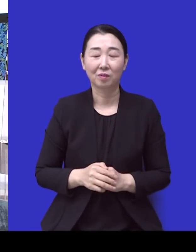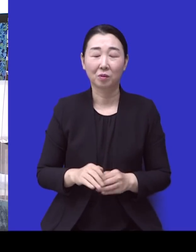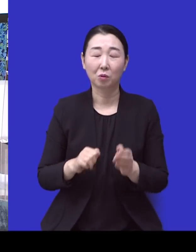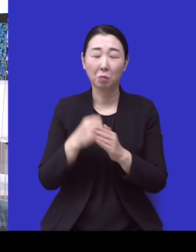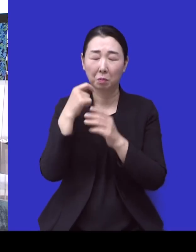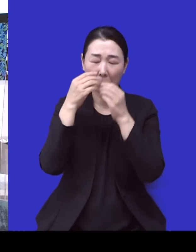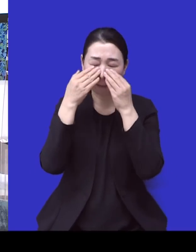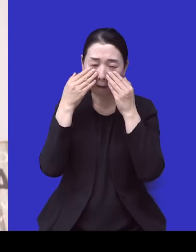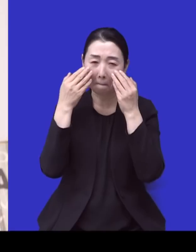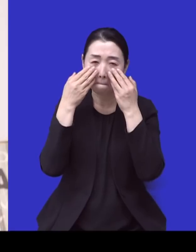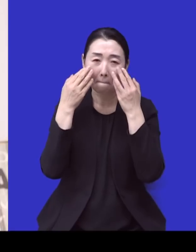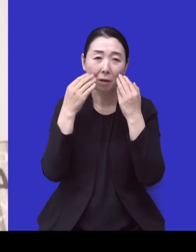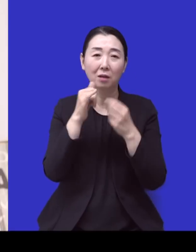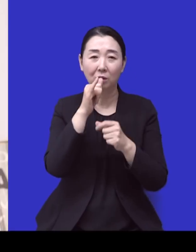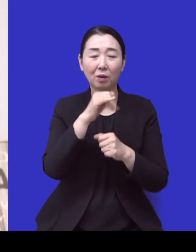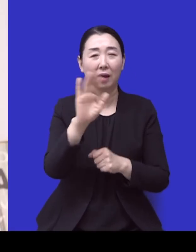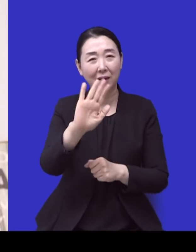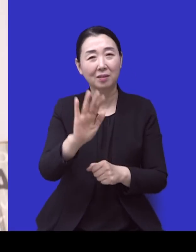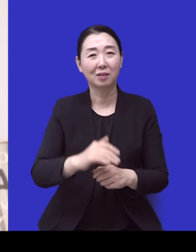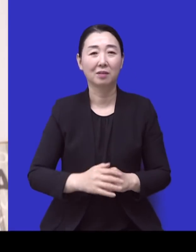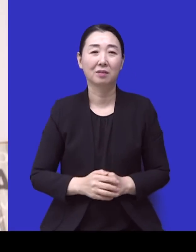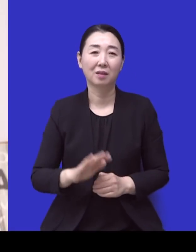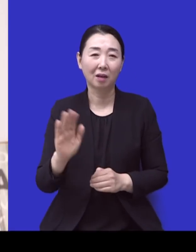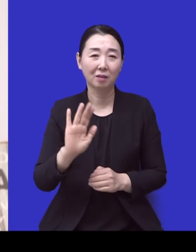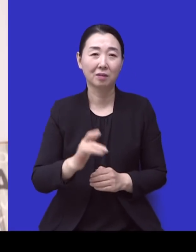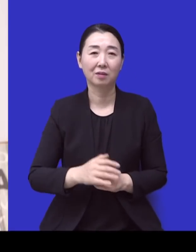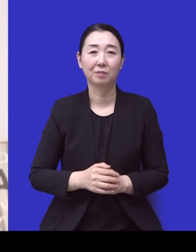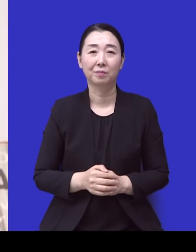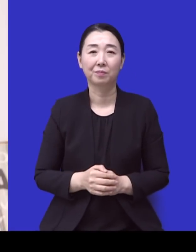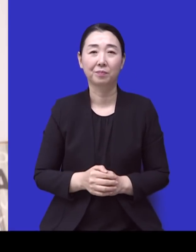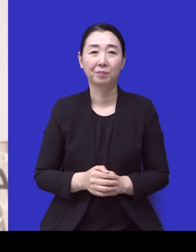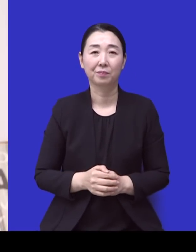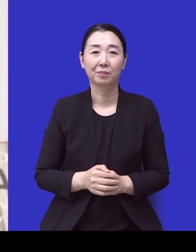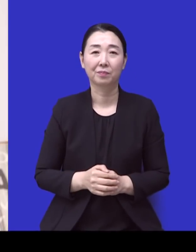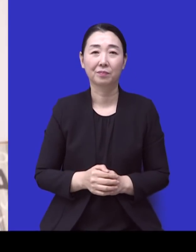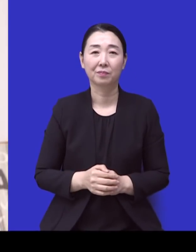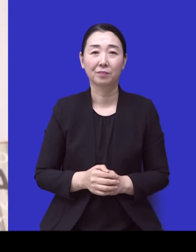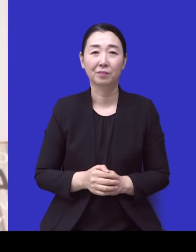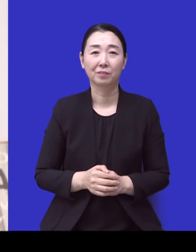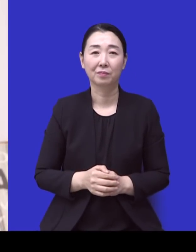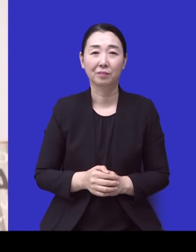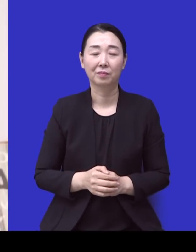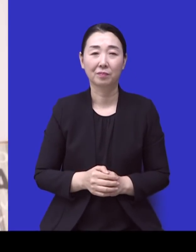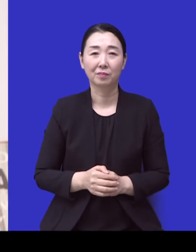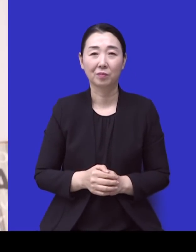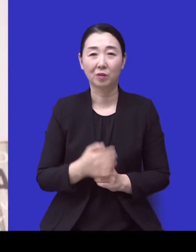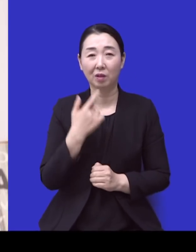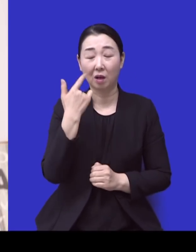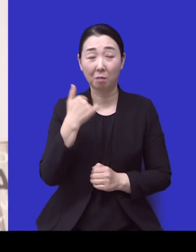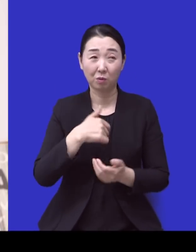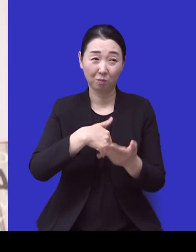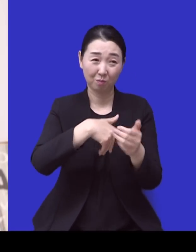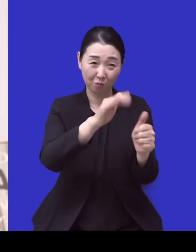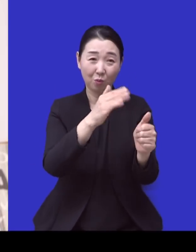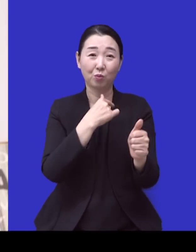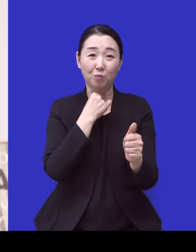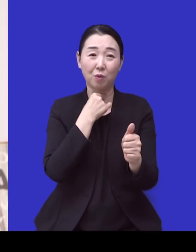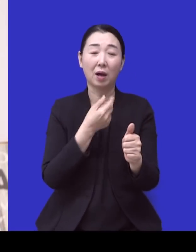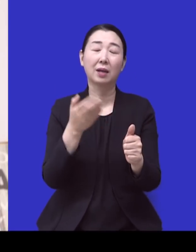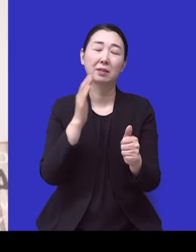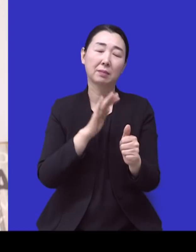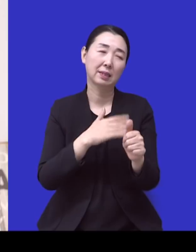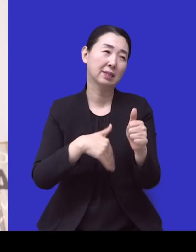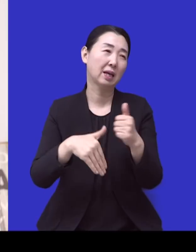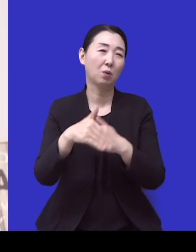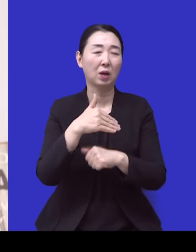눈물 닦으시면서 아니야 막 이렇게 얘기를 하시는 거예요. 네. 근데 아빠도 보내주고 싶은데 그런 여건이